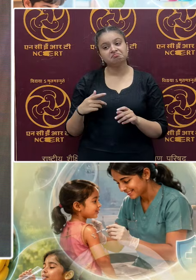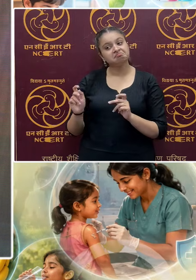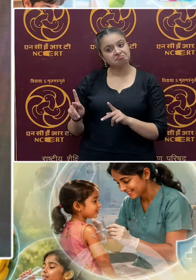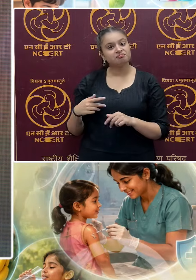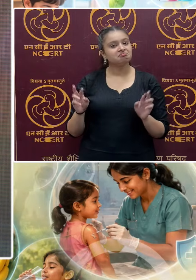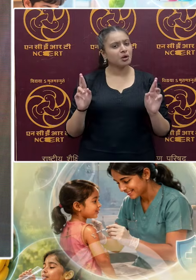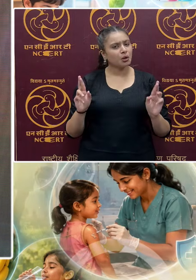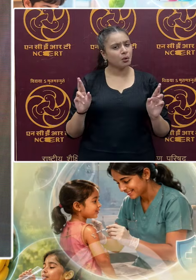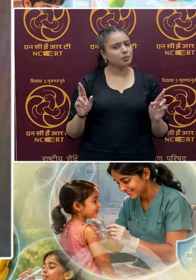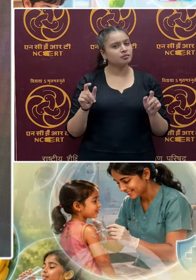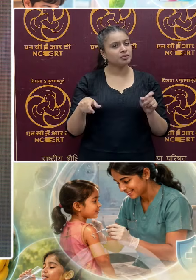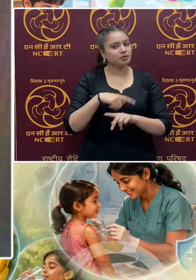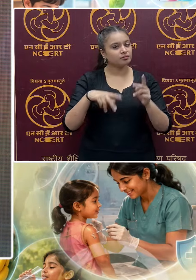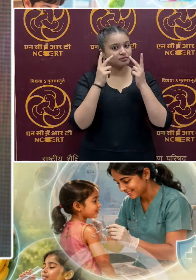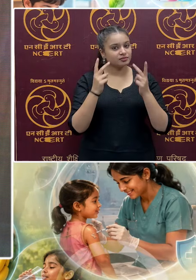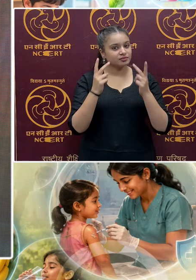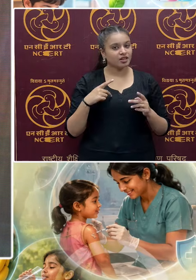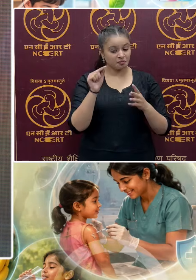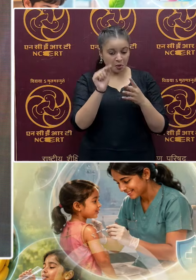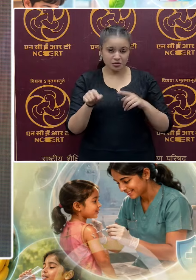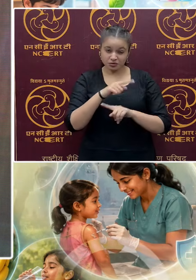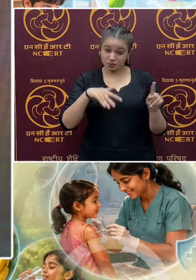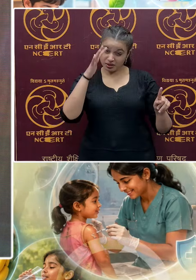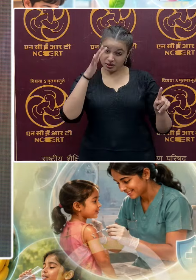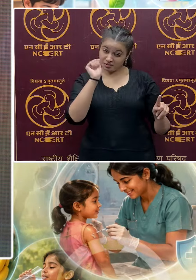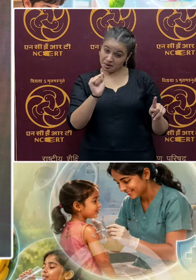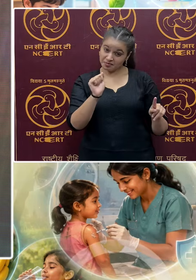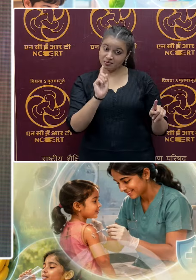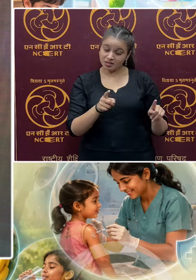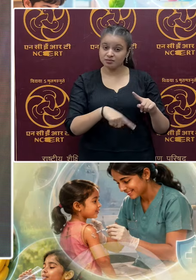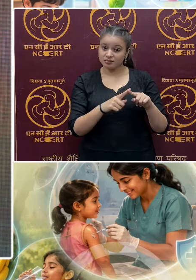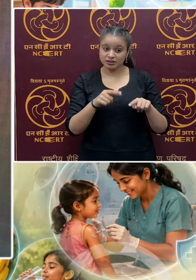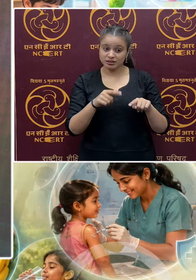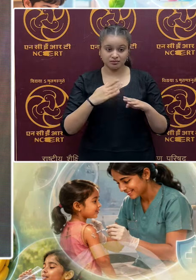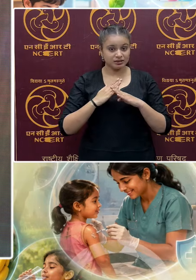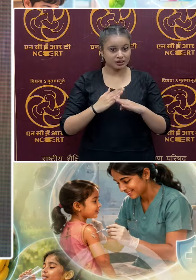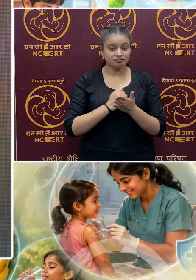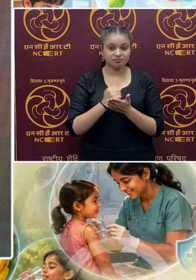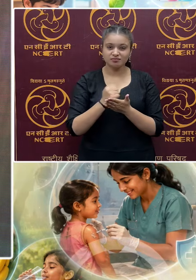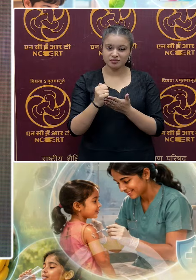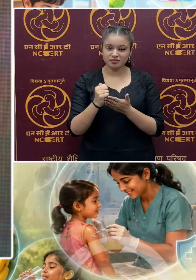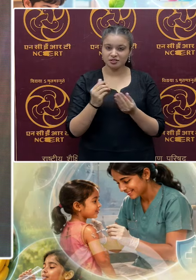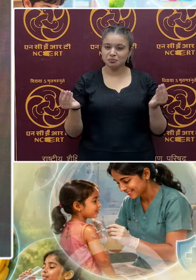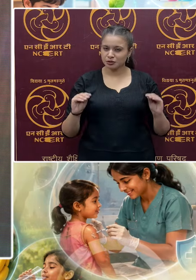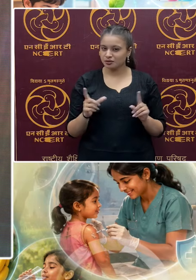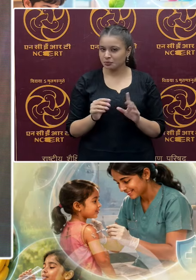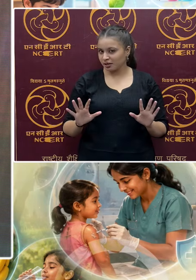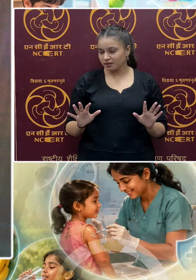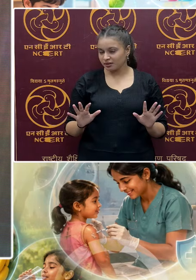होप हमारे जो व्यूअर्स हैं आपके पॉइंट्स को ध्यान रखेंगे और इन्हें प्रिवेंट करने की पूरी कोशिश